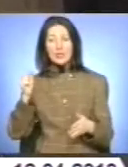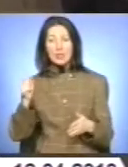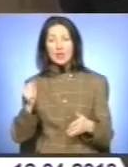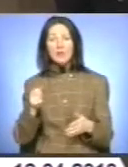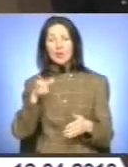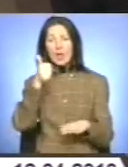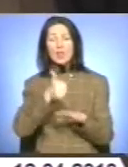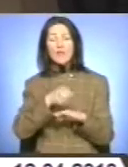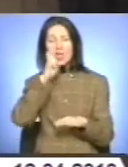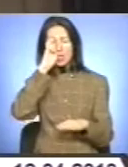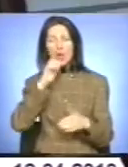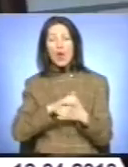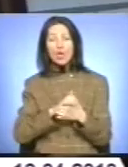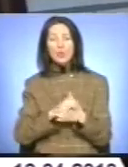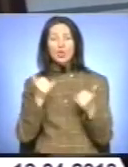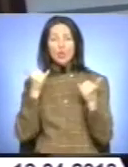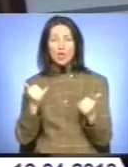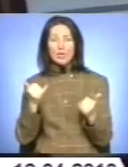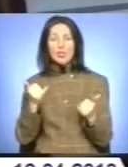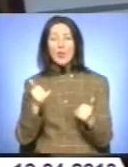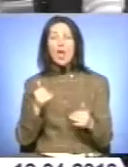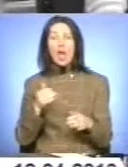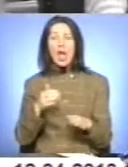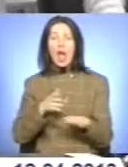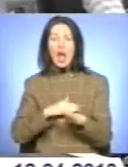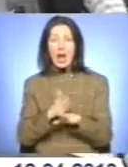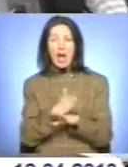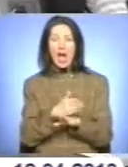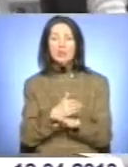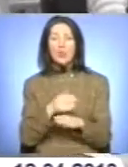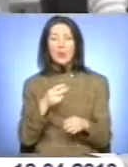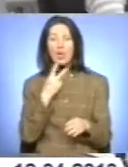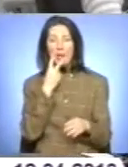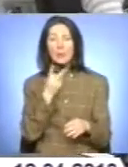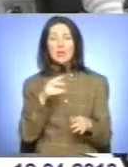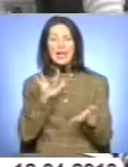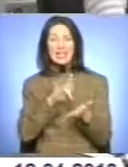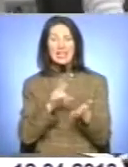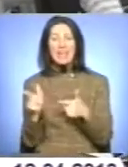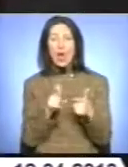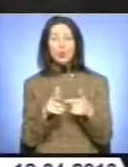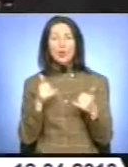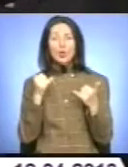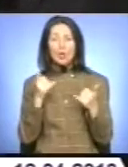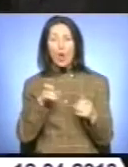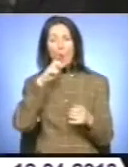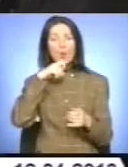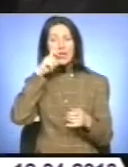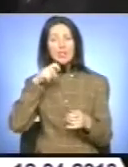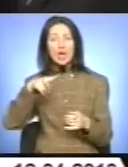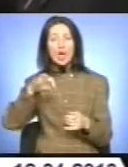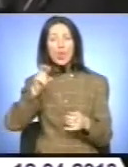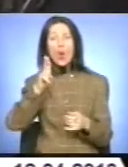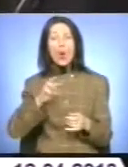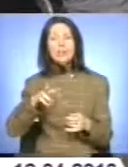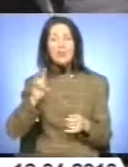сучасними навігаційними картами та оглянув тренувальний центр, де готують вітчизняних лоцманів. Побував побував Віктор Янукович у комплексі соціальної